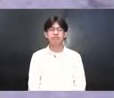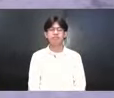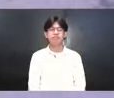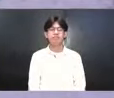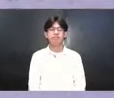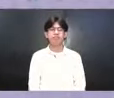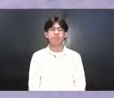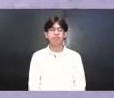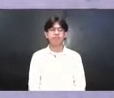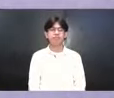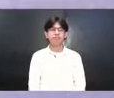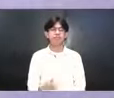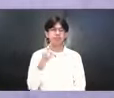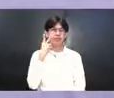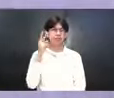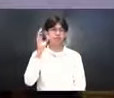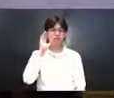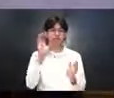Watch this.